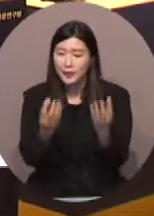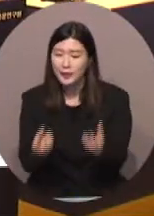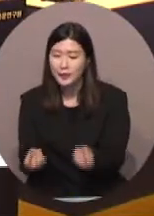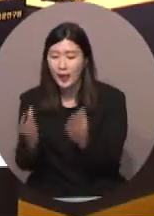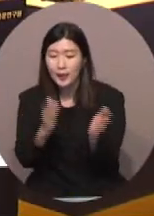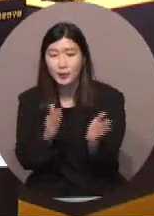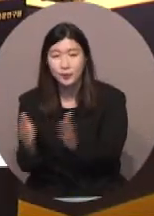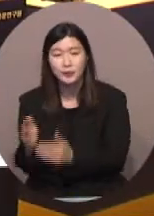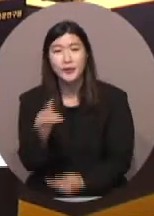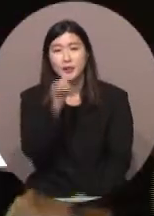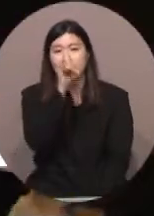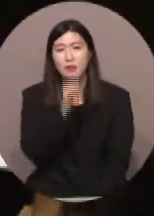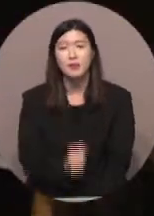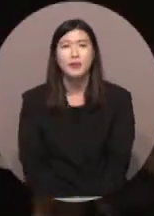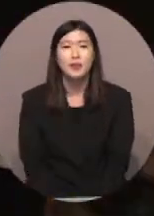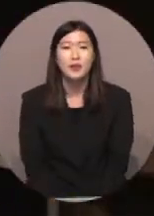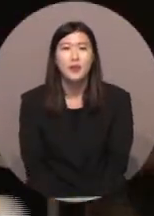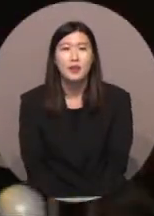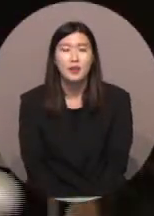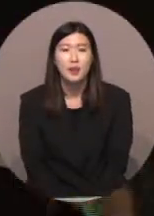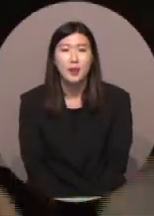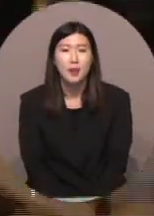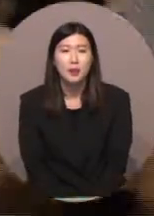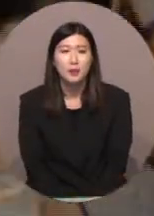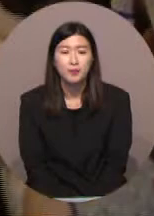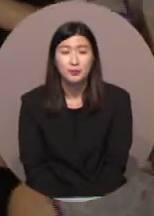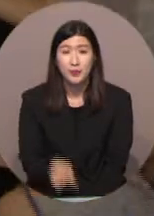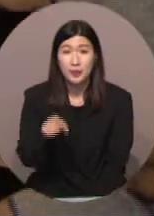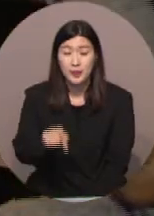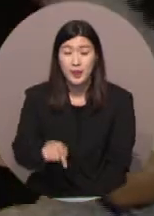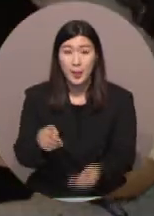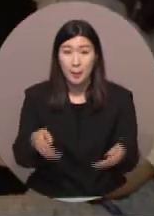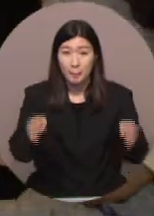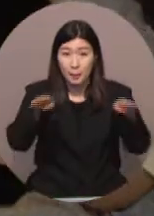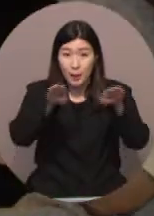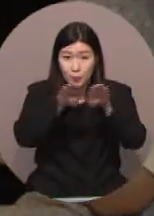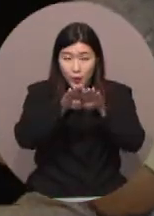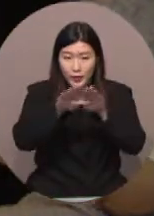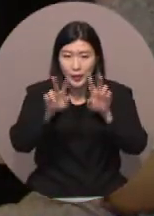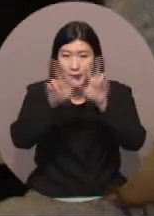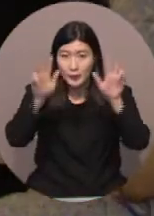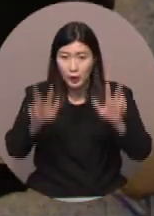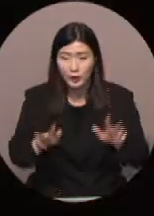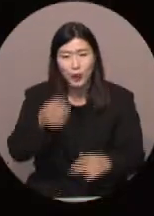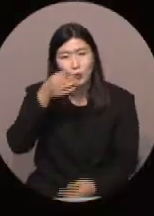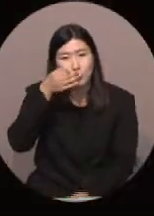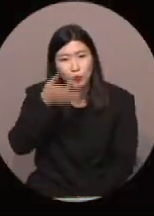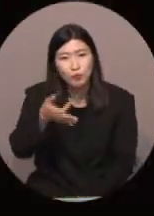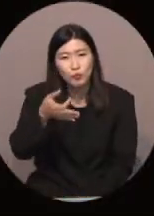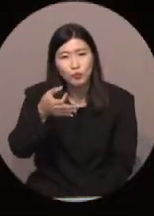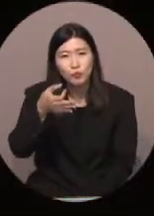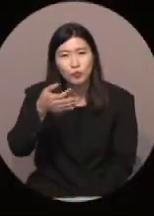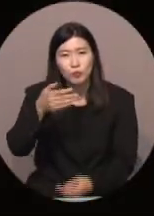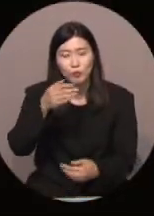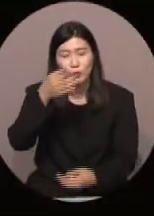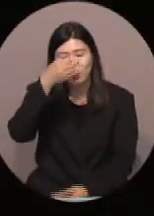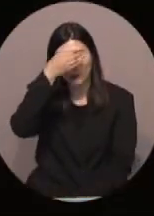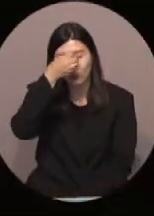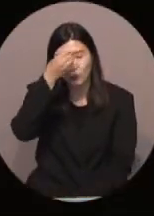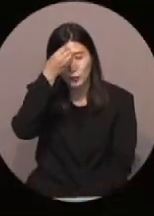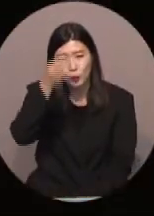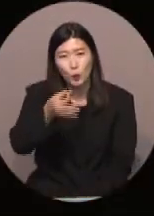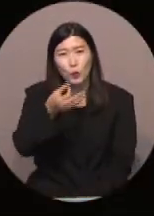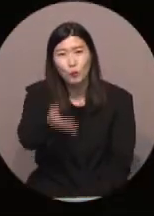행사를 마련했습니다. 추석 당일을 제외한 연휴 기간에 전시관을 무료 개방하고 추석과 달에